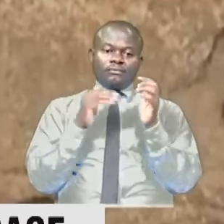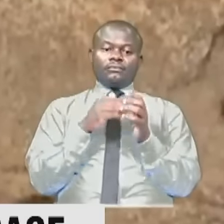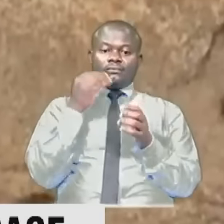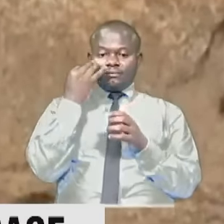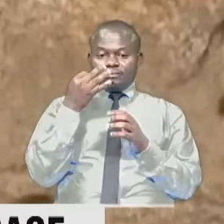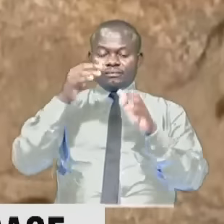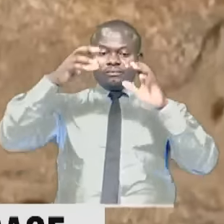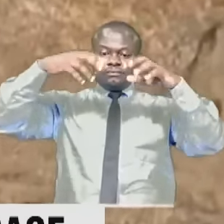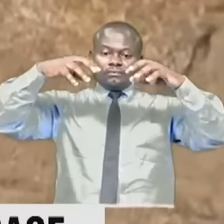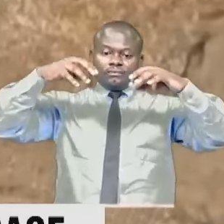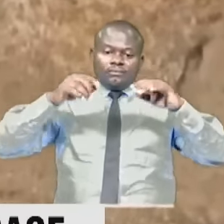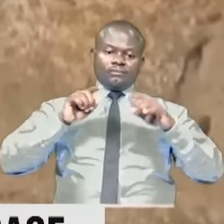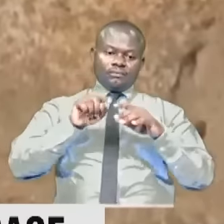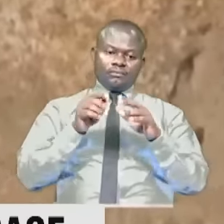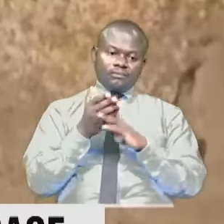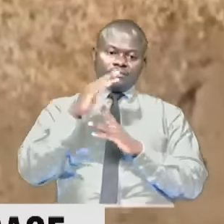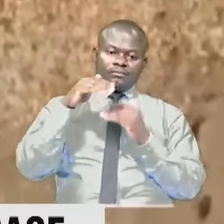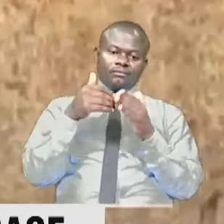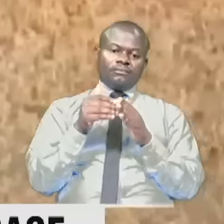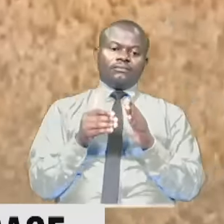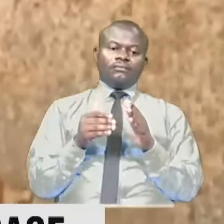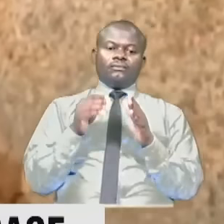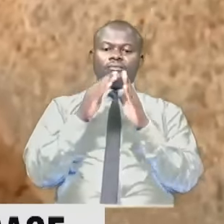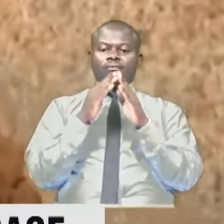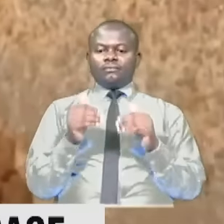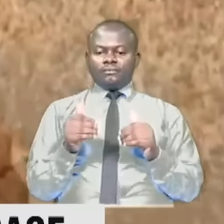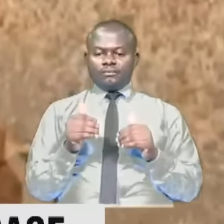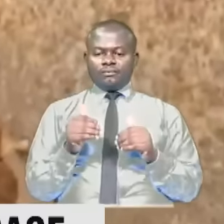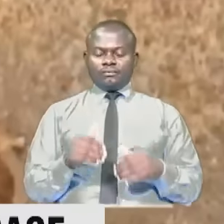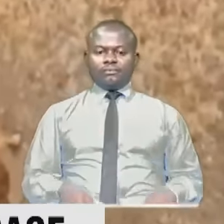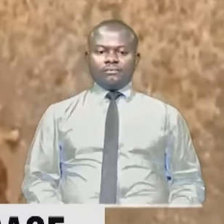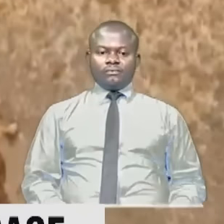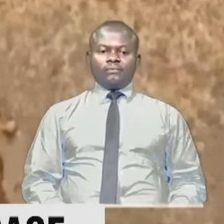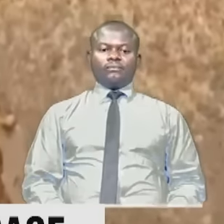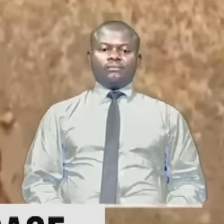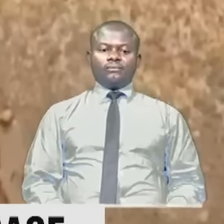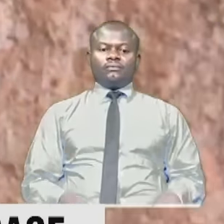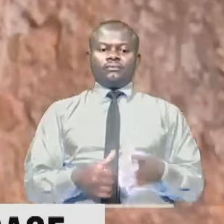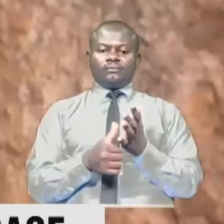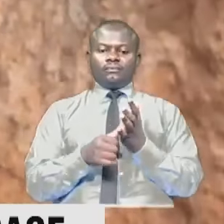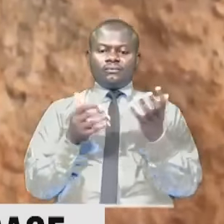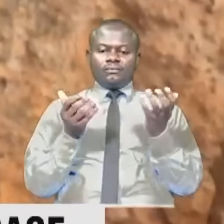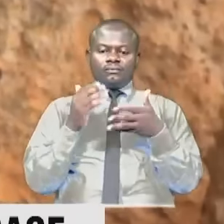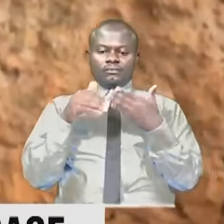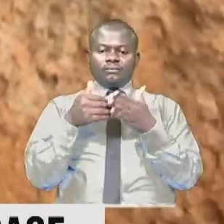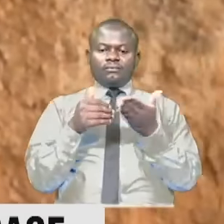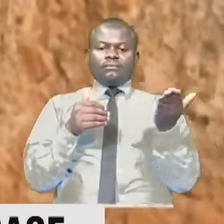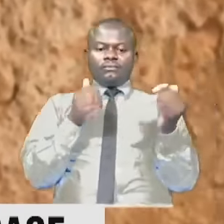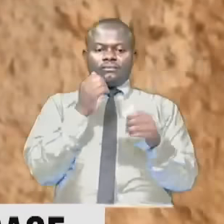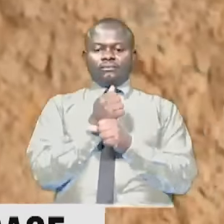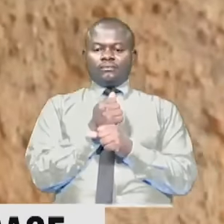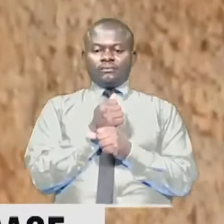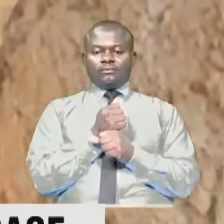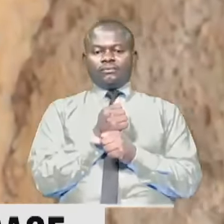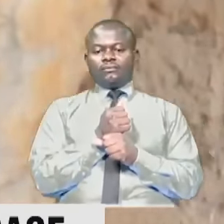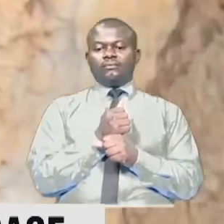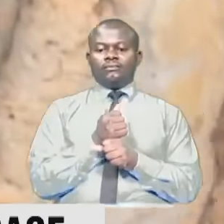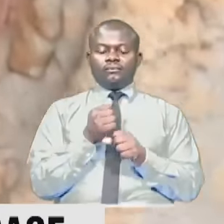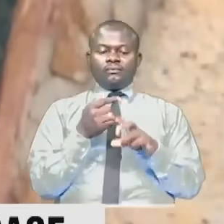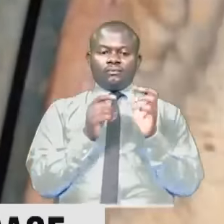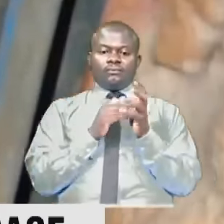iguye araza yose akinjira mu nzu. Uko byahoze se byatewe n'iki? Ubundi byatewe n'uko bakoze umuhanda ubundi